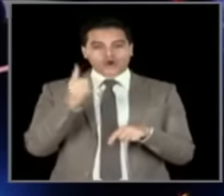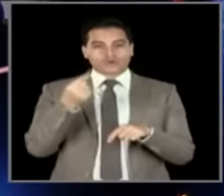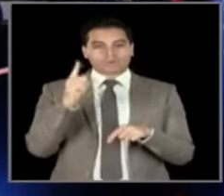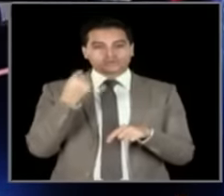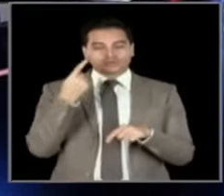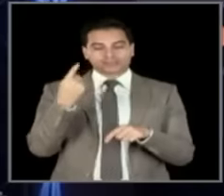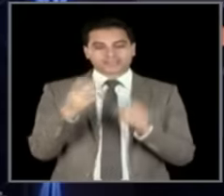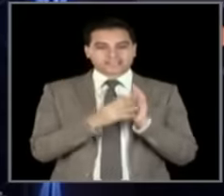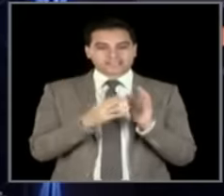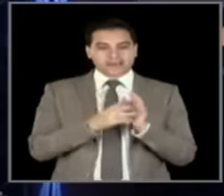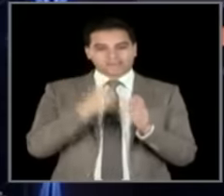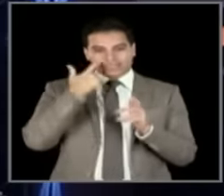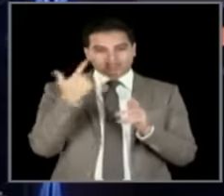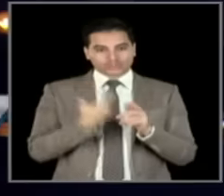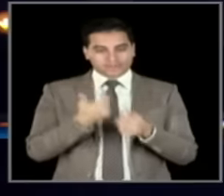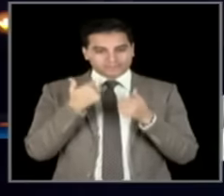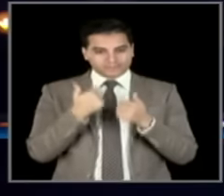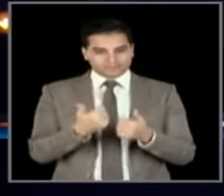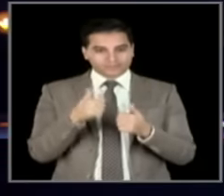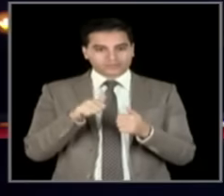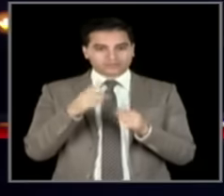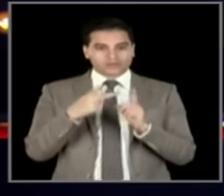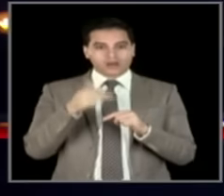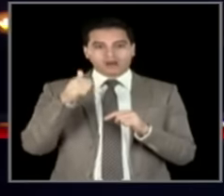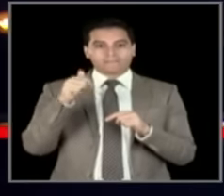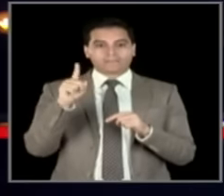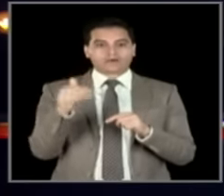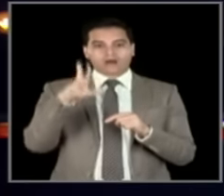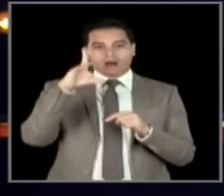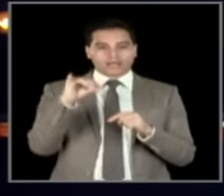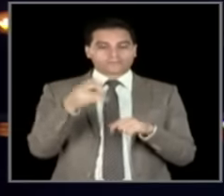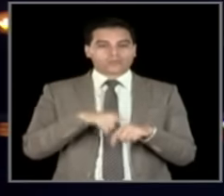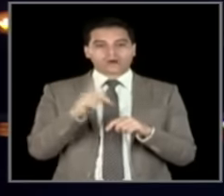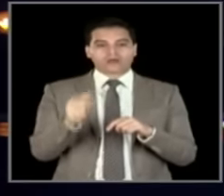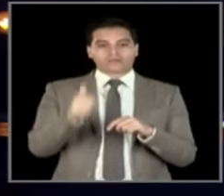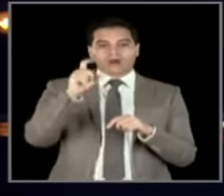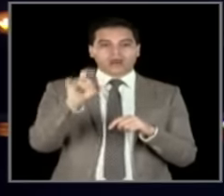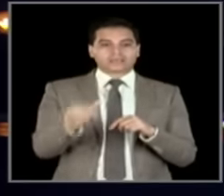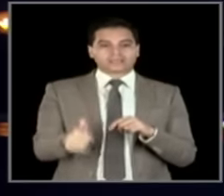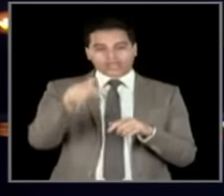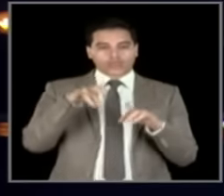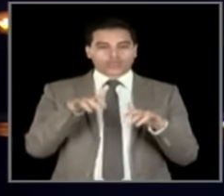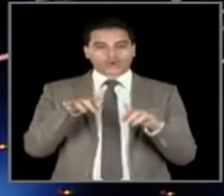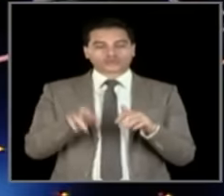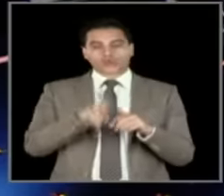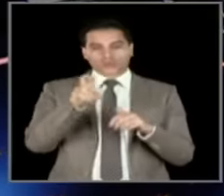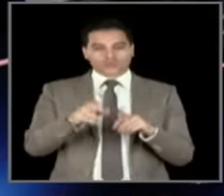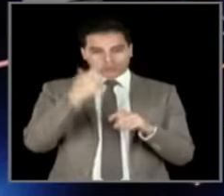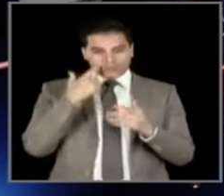15 جامعة عين شمس. إبراهيم ورانيا، رانيا وإبراهيم. تكنولوجيا. والسؤال